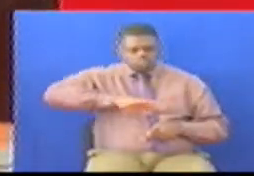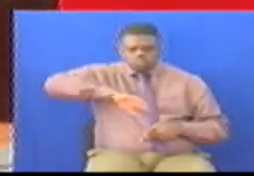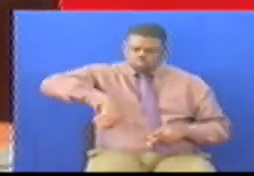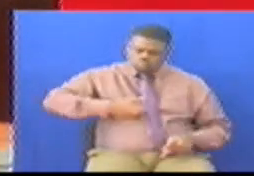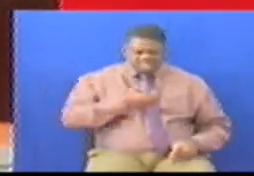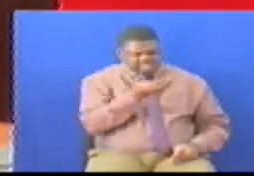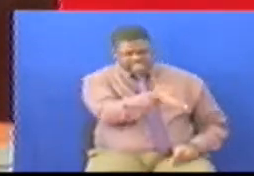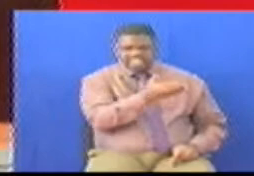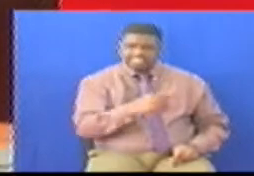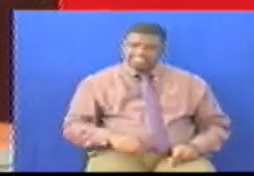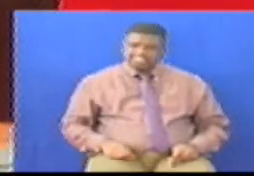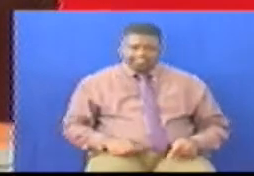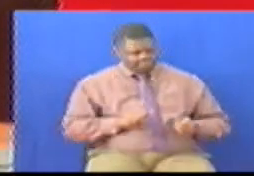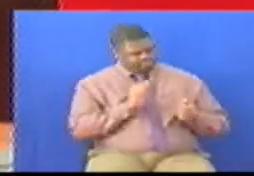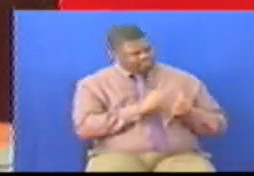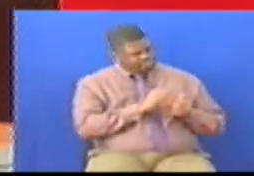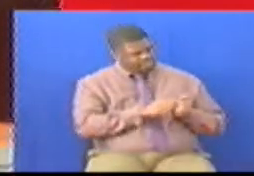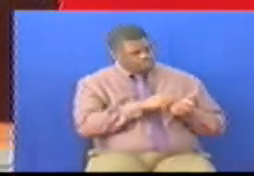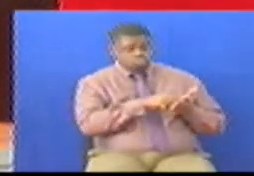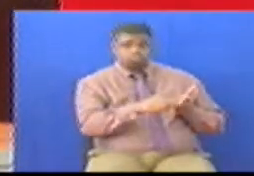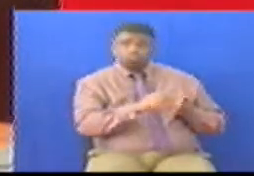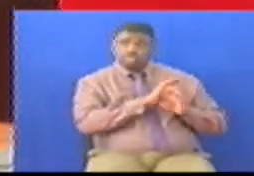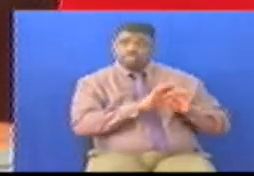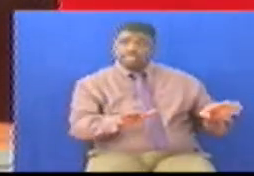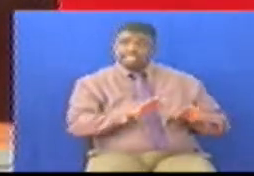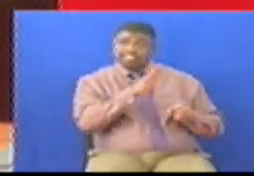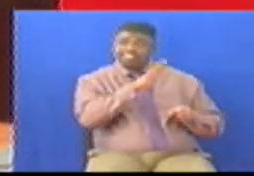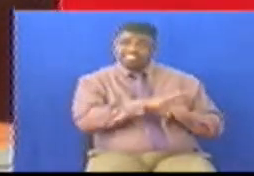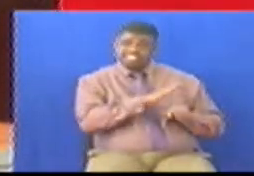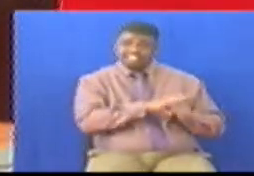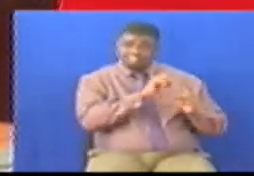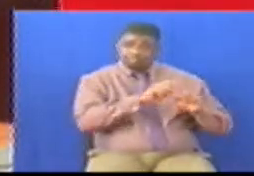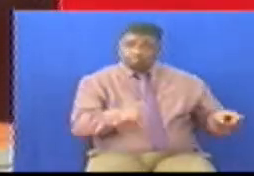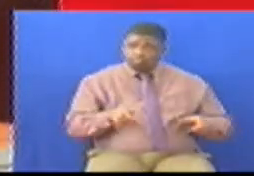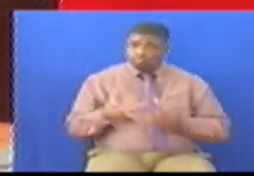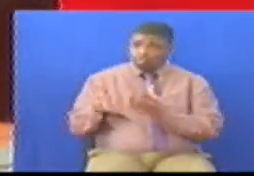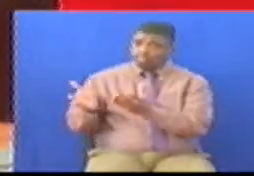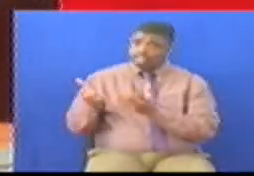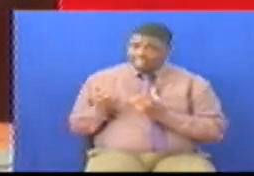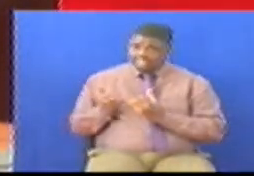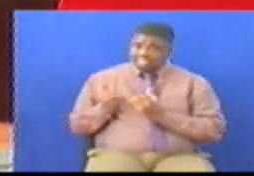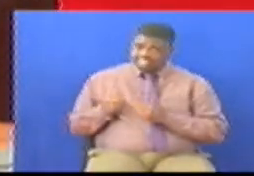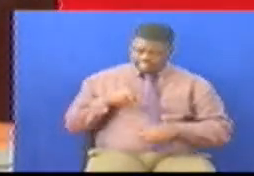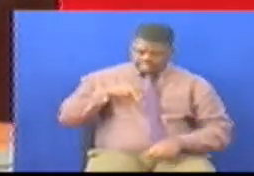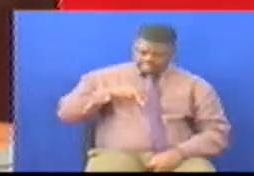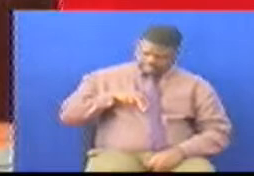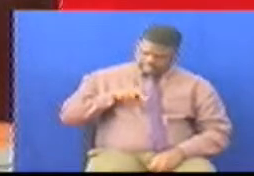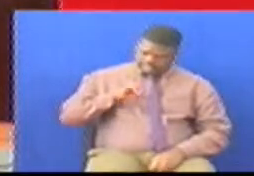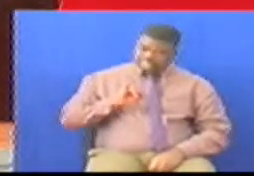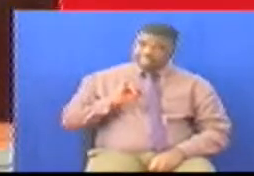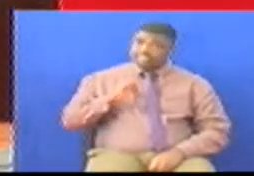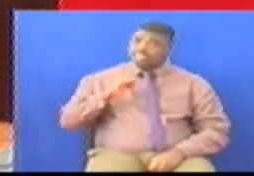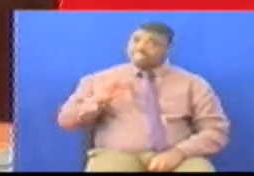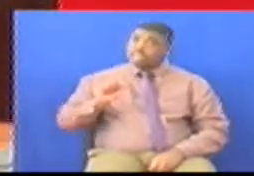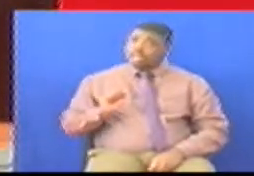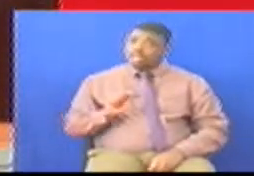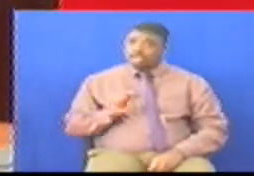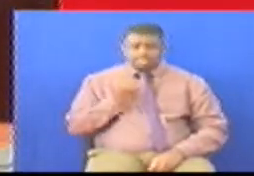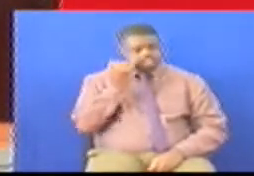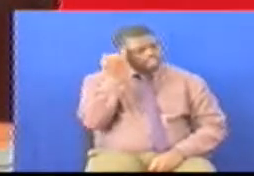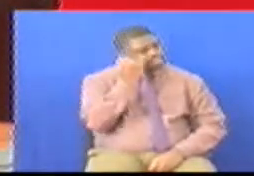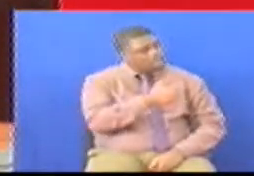Kwa hiyo yani vifaa vimenunuliwa vingi kuliko mahitaji ya NIDA. Kwa hiyo mimi nishauri kwamba serikali